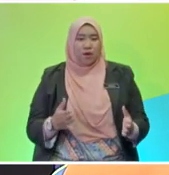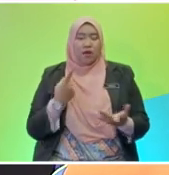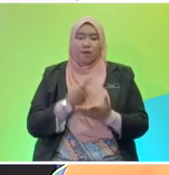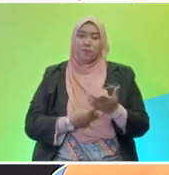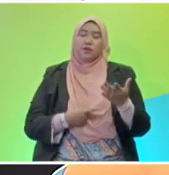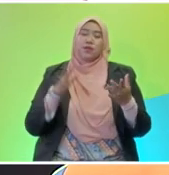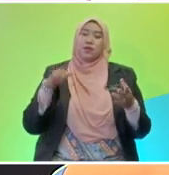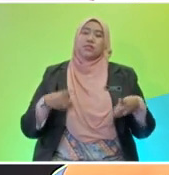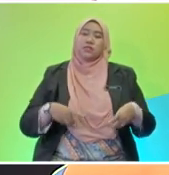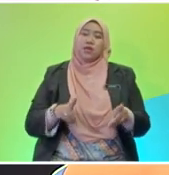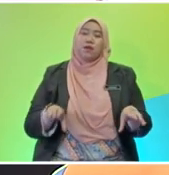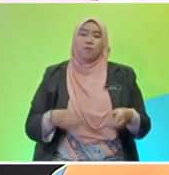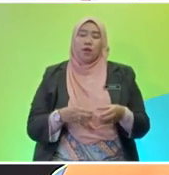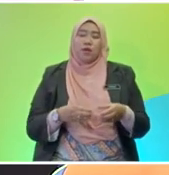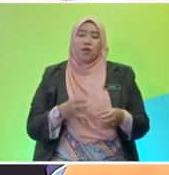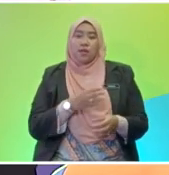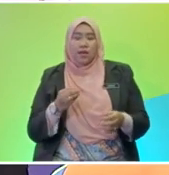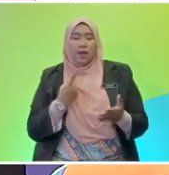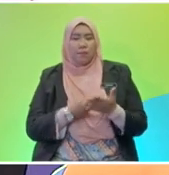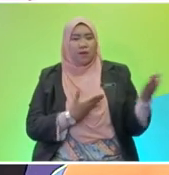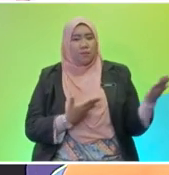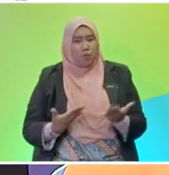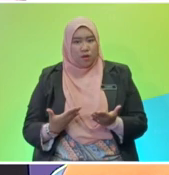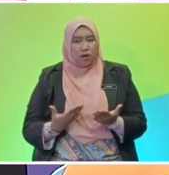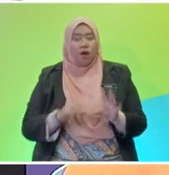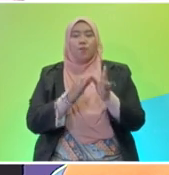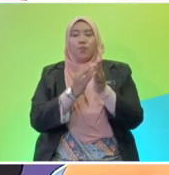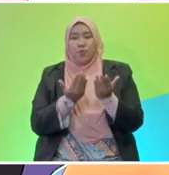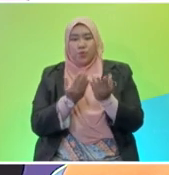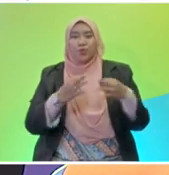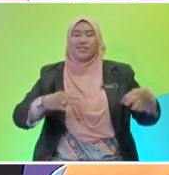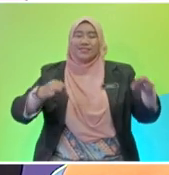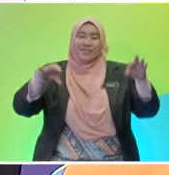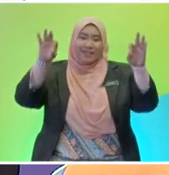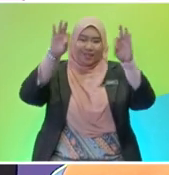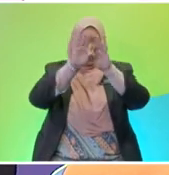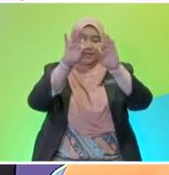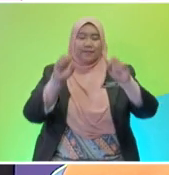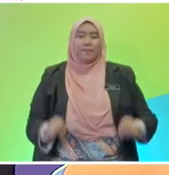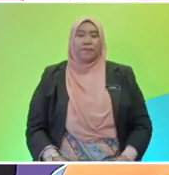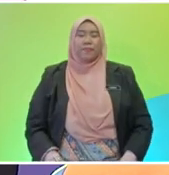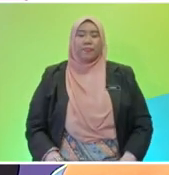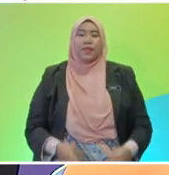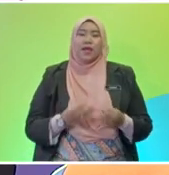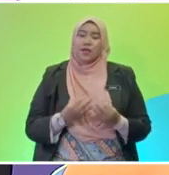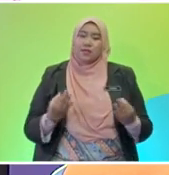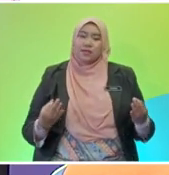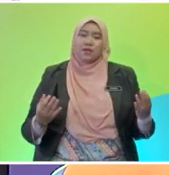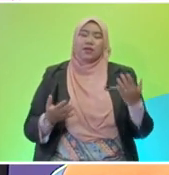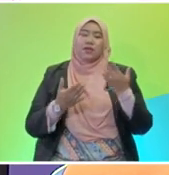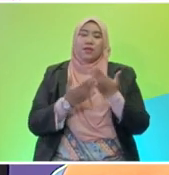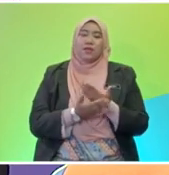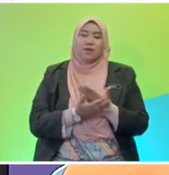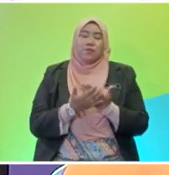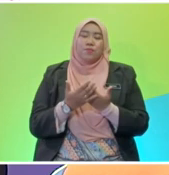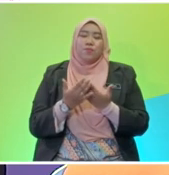buat itu bawel dan apa yang di bawah yaitu buku cerita Nah jadi ayat ini mudah Kita paham